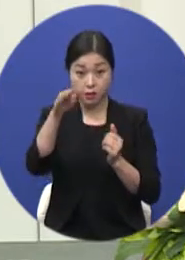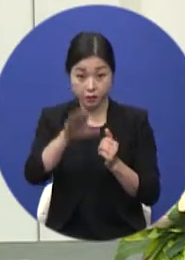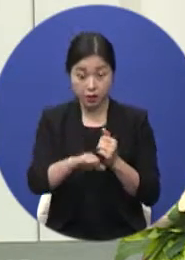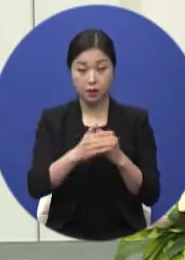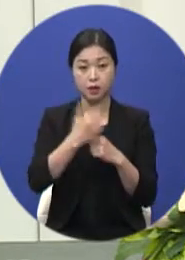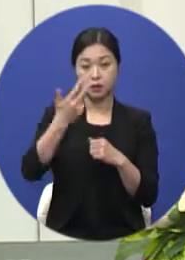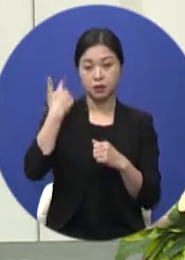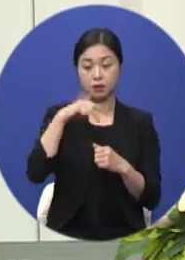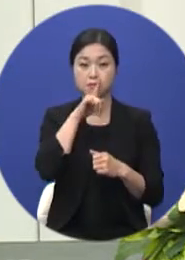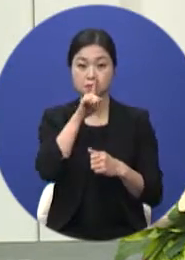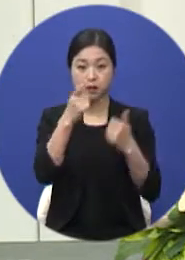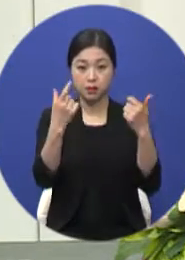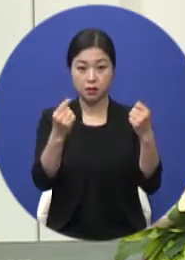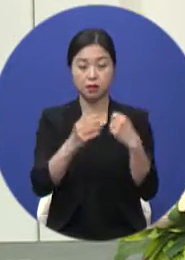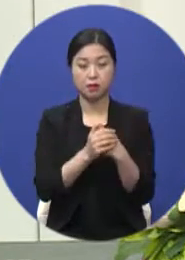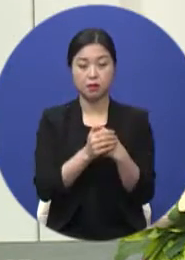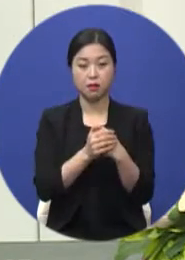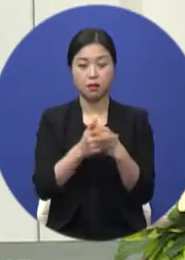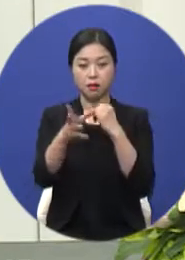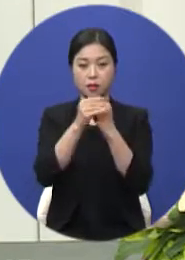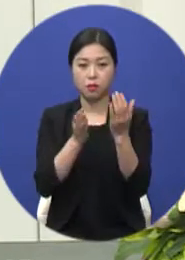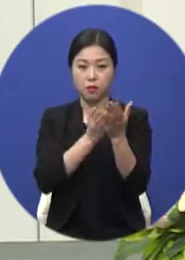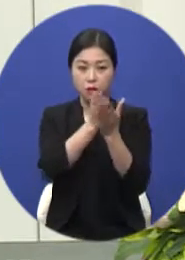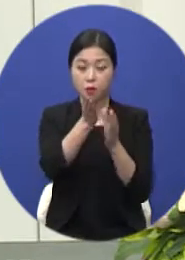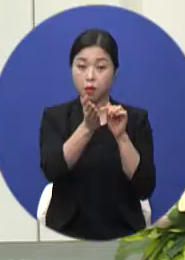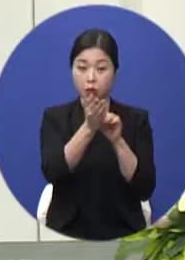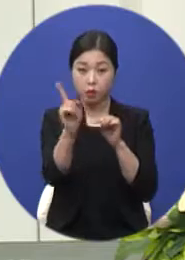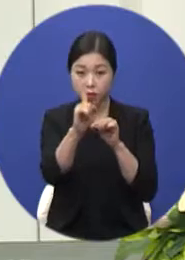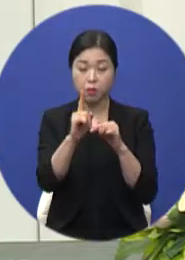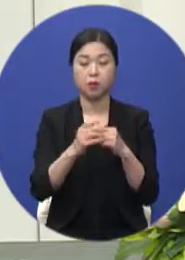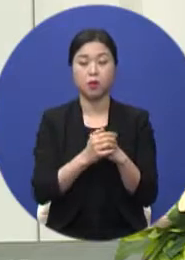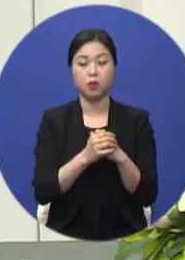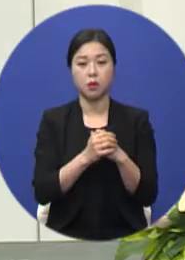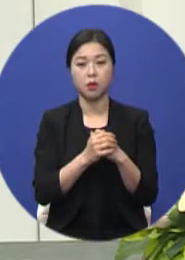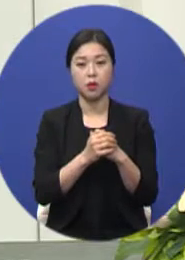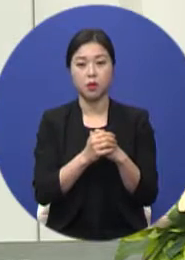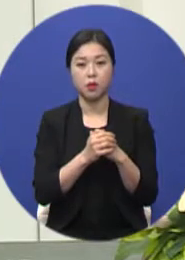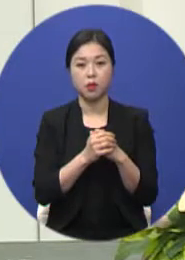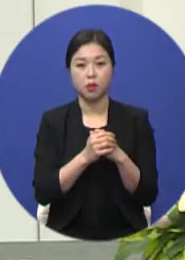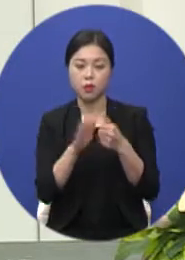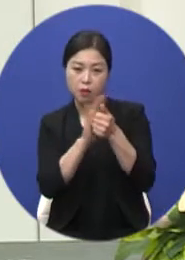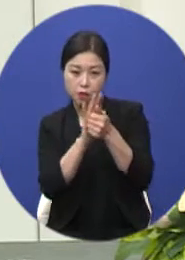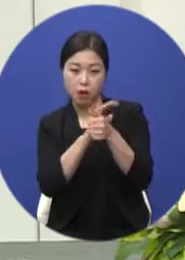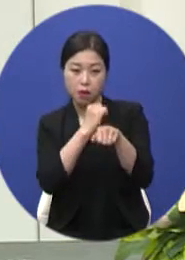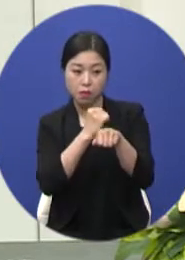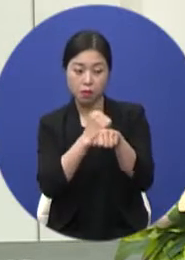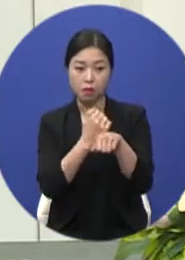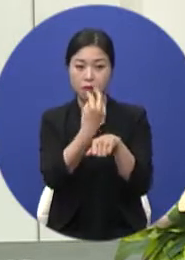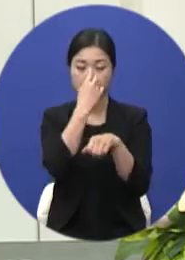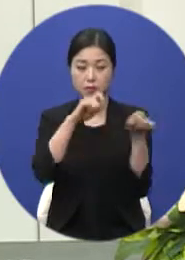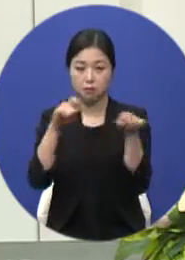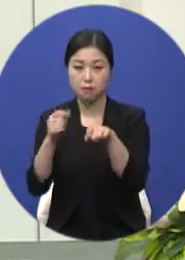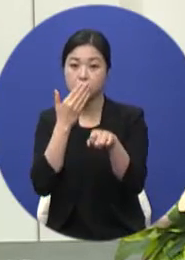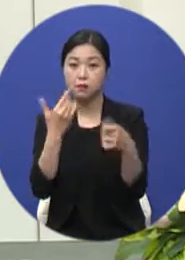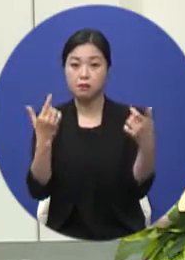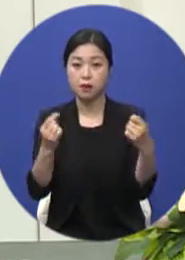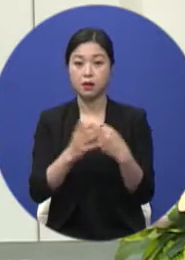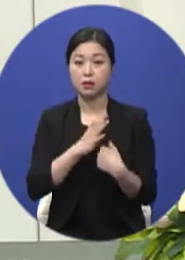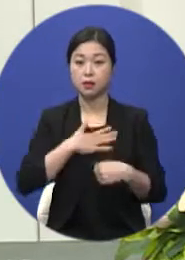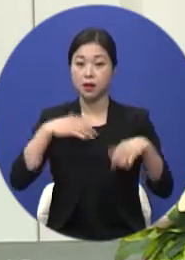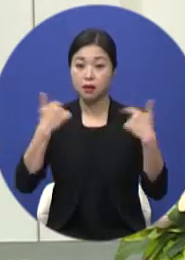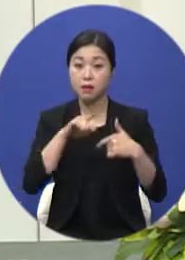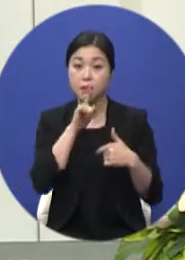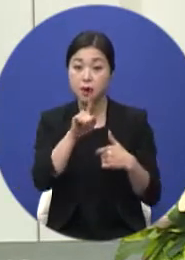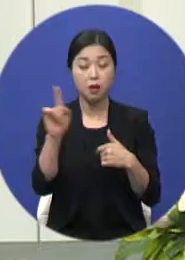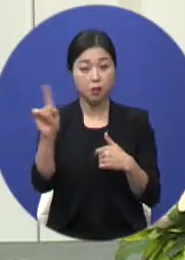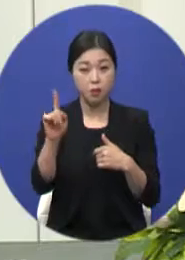뭐 지난주에도 말씀하셨지만 산부인과 우천해지면 여성의 수명이 늘어난다. 그렇죠. 네. 건강도 예. 좋아진다. 제가 항상 주장하는 게 이제